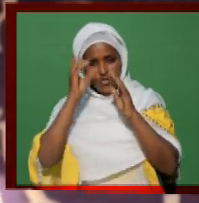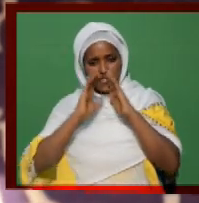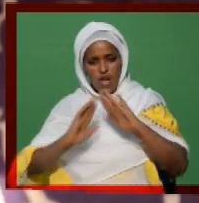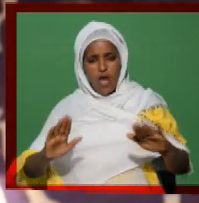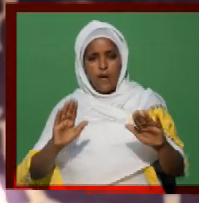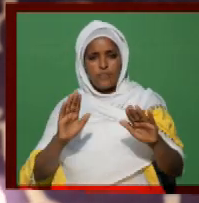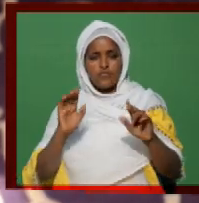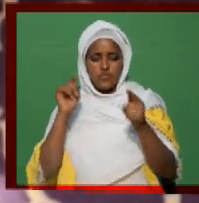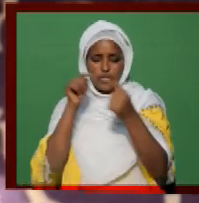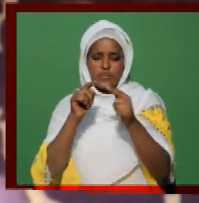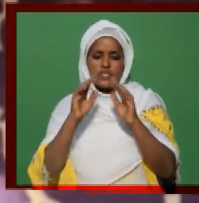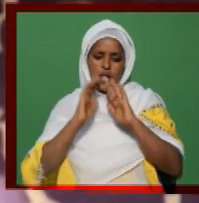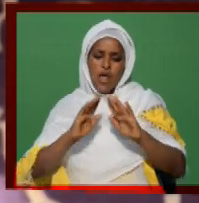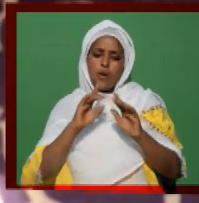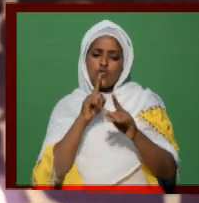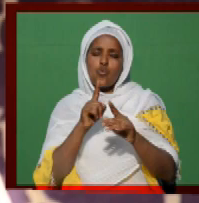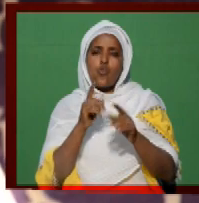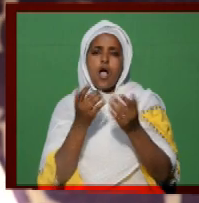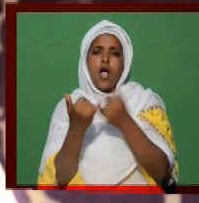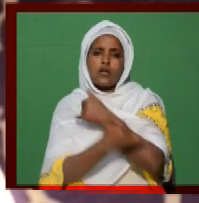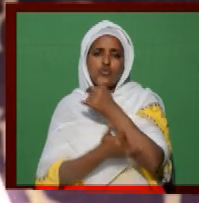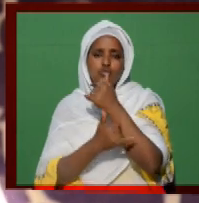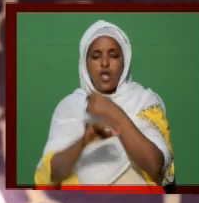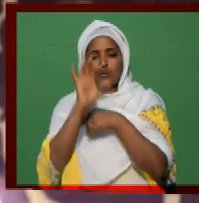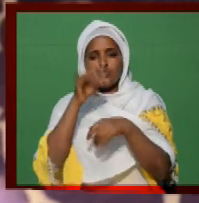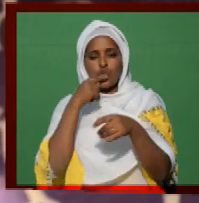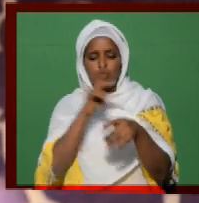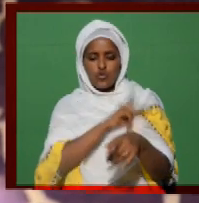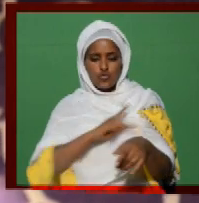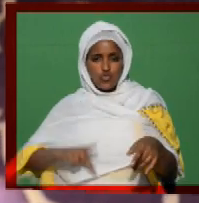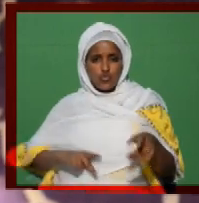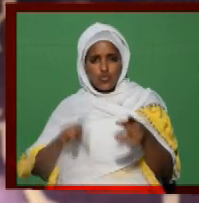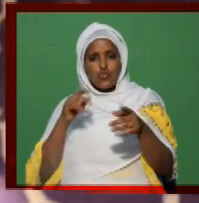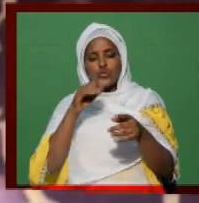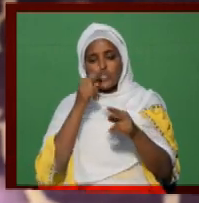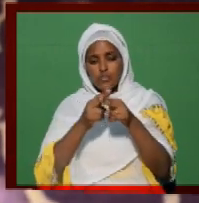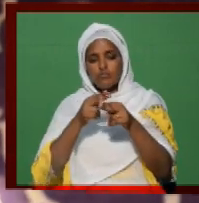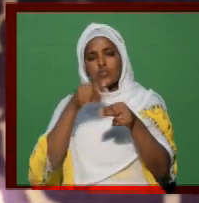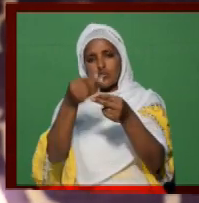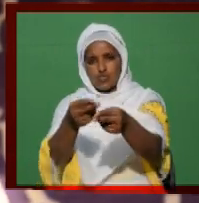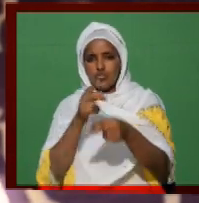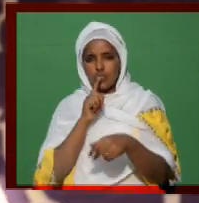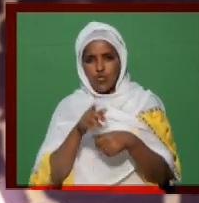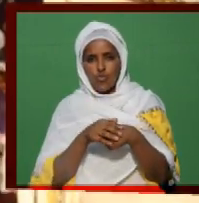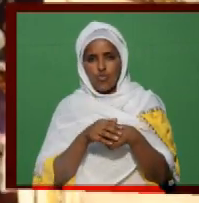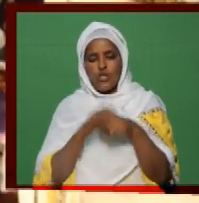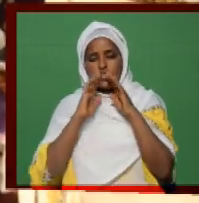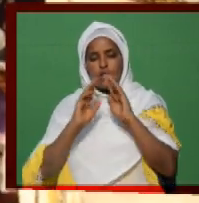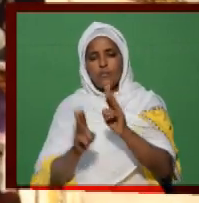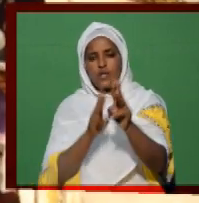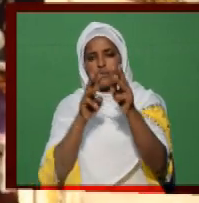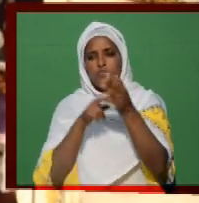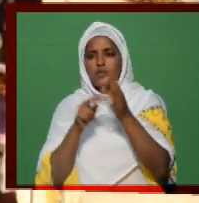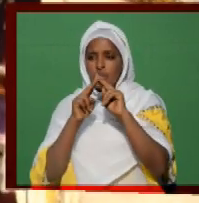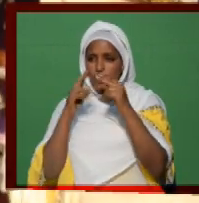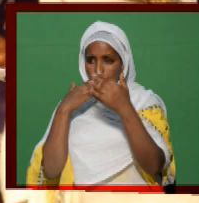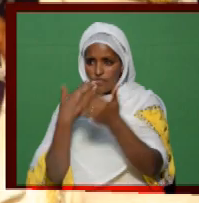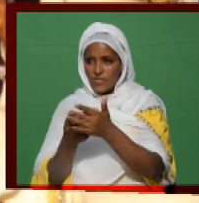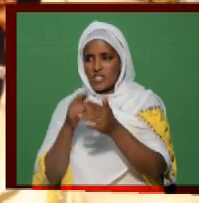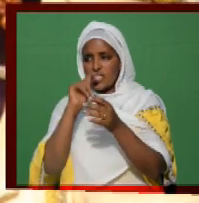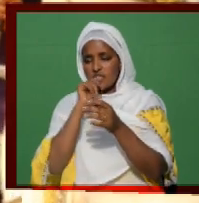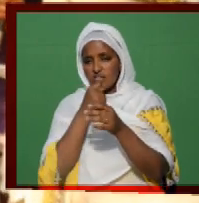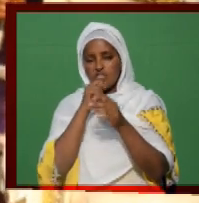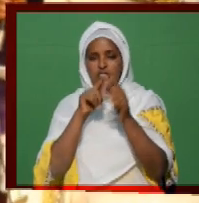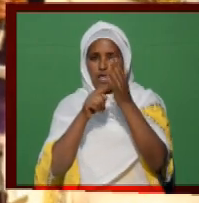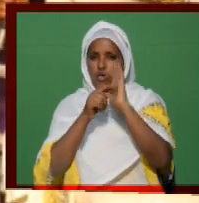ድረስ ሰላም ነው አገሩን ያገኘሁትኝ ሲሉ ንጉሰ ነገስቱ ያወጡላት ስም ነው። የሰላም መንገድ ማለት ነው። እሺ፣ እጅግ ነው ማመሰግነው።